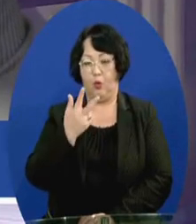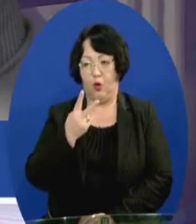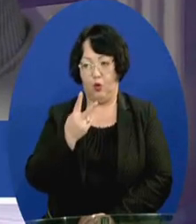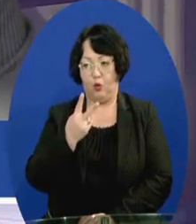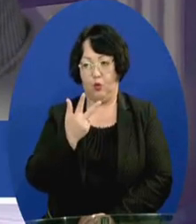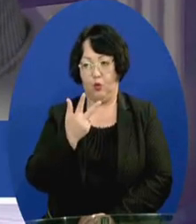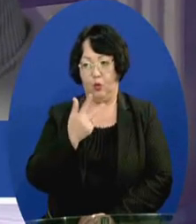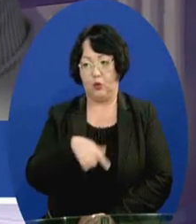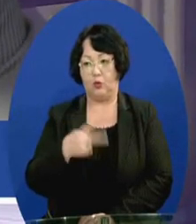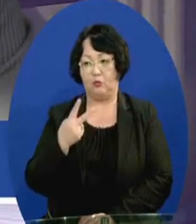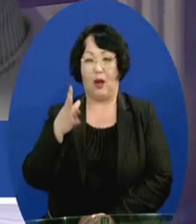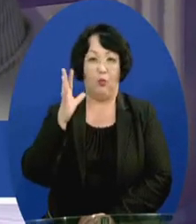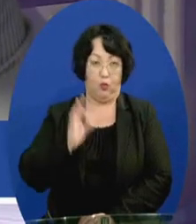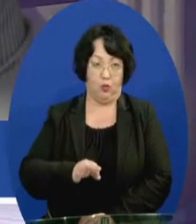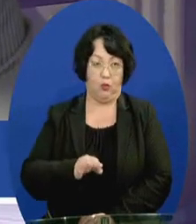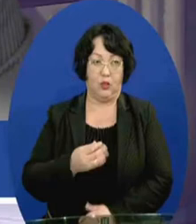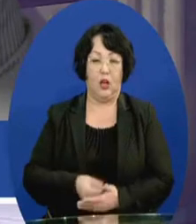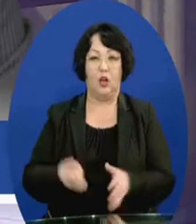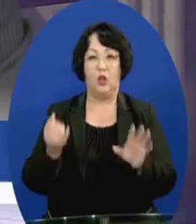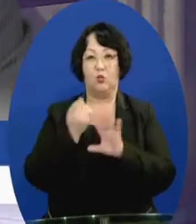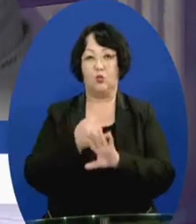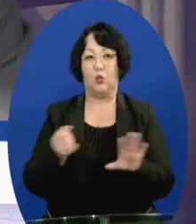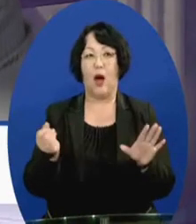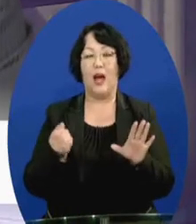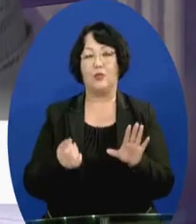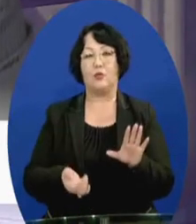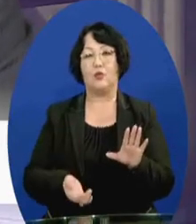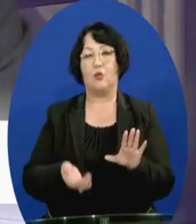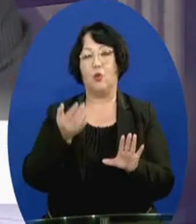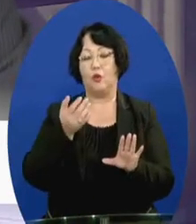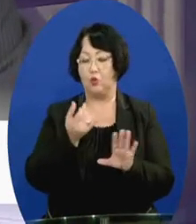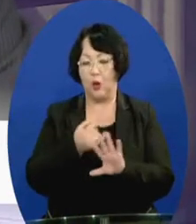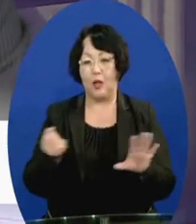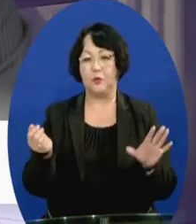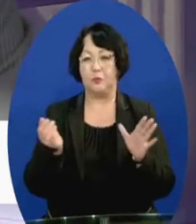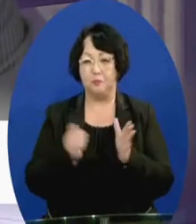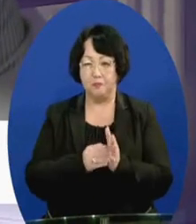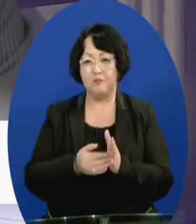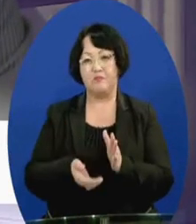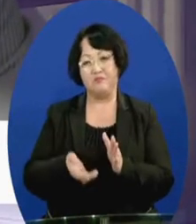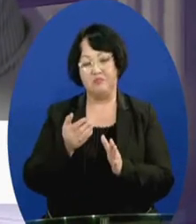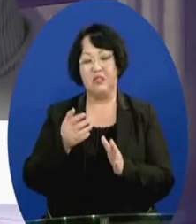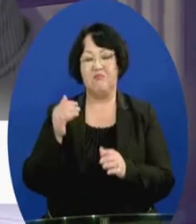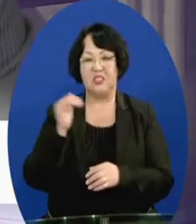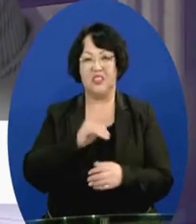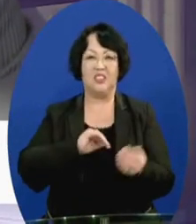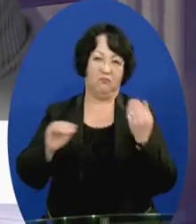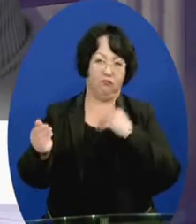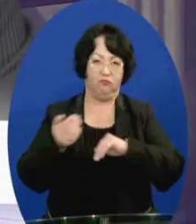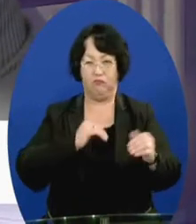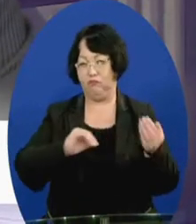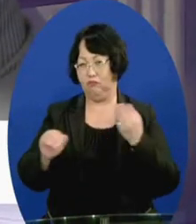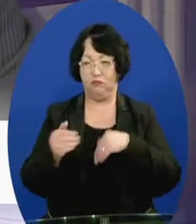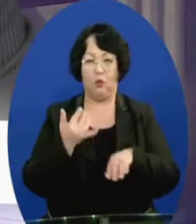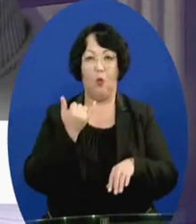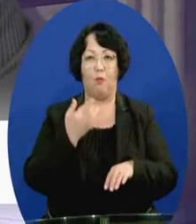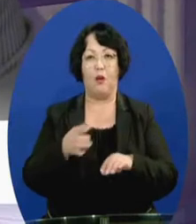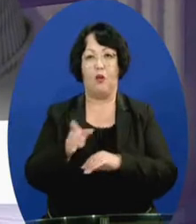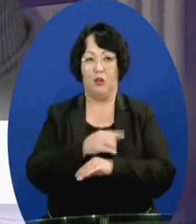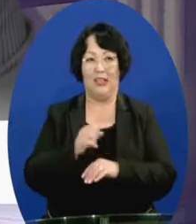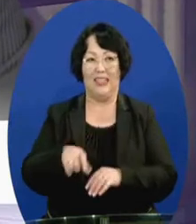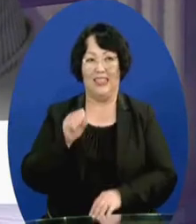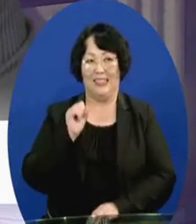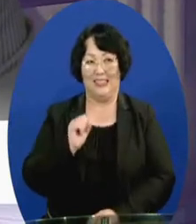23%, 23-аас 25%. Тэгэхээр манайх 600 гаруй автомашин, 600 гаруй мянган автомашин Улаанбаатарын хотын хөдөлгөөнд оролцож байгаа. Сая 20 цагийн үед